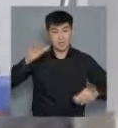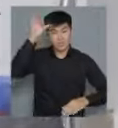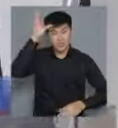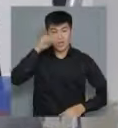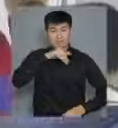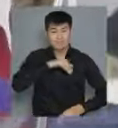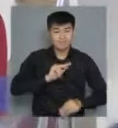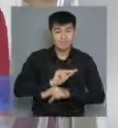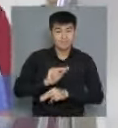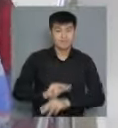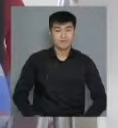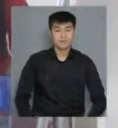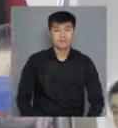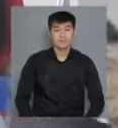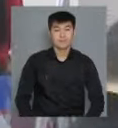қолдау шаралары.